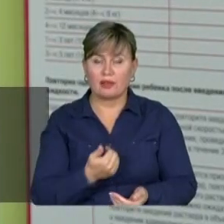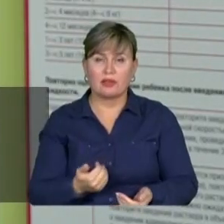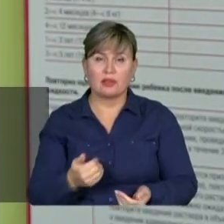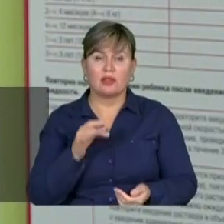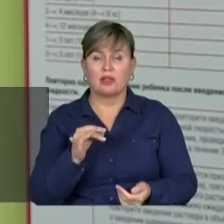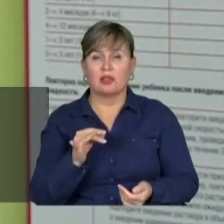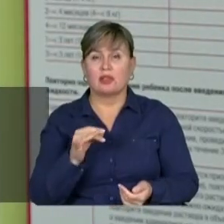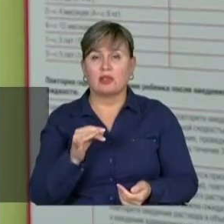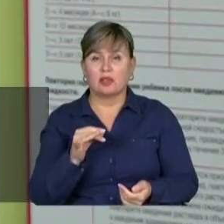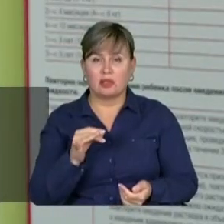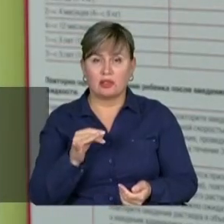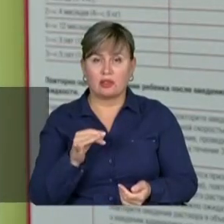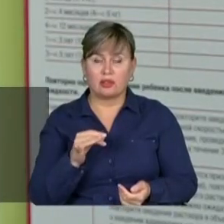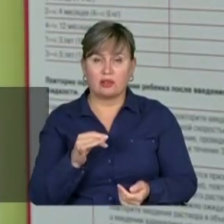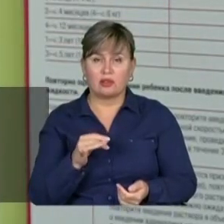которые